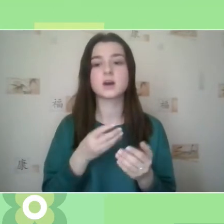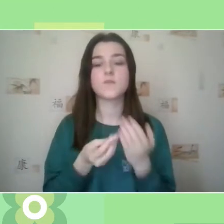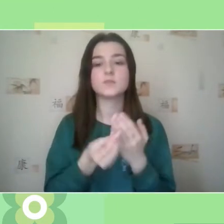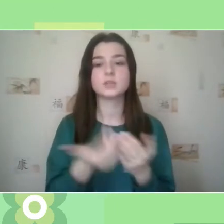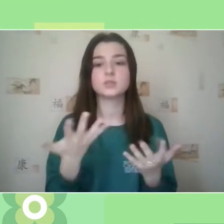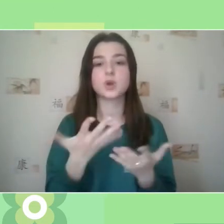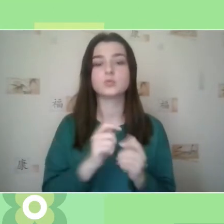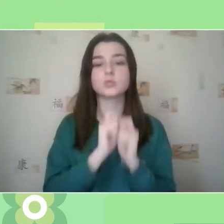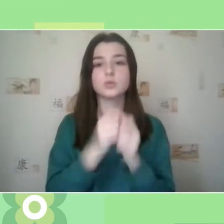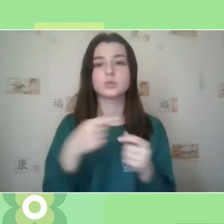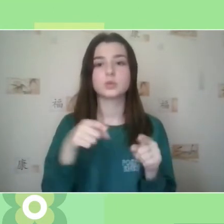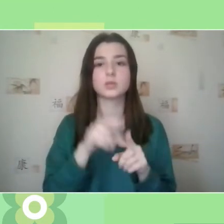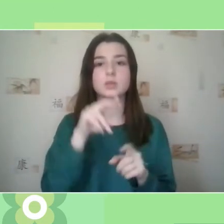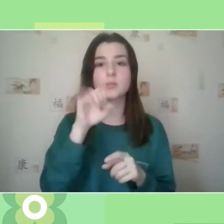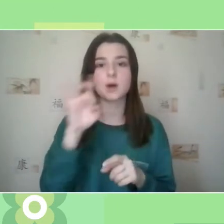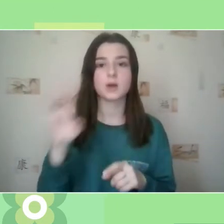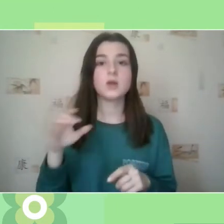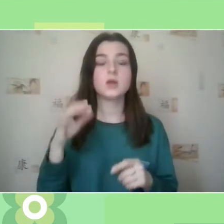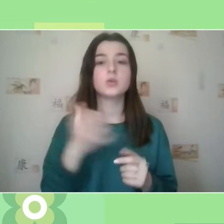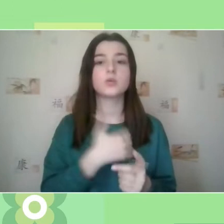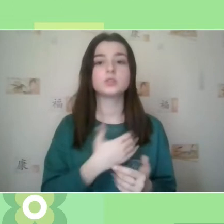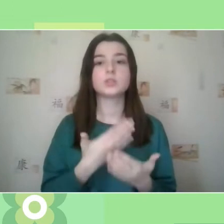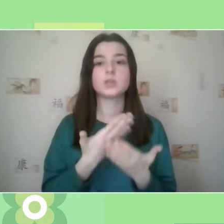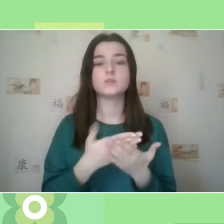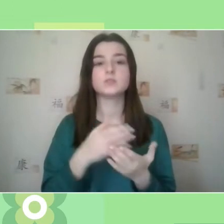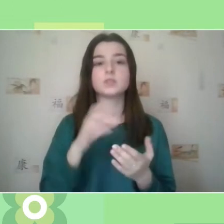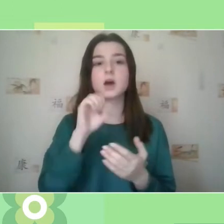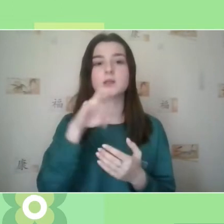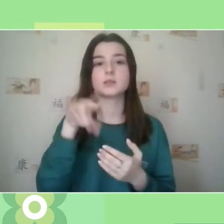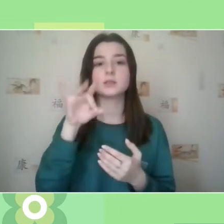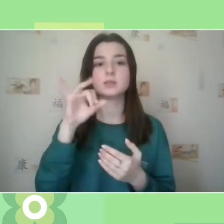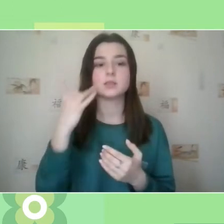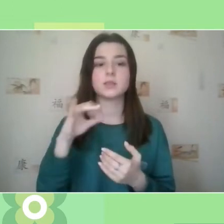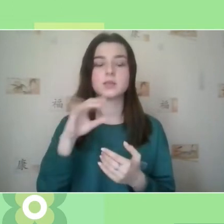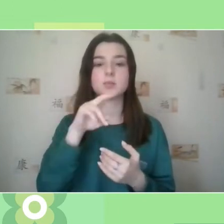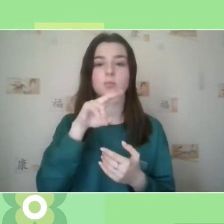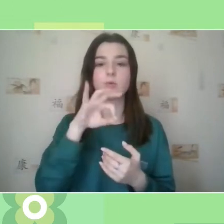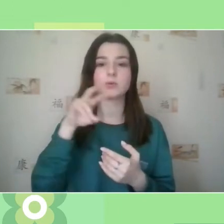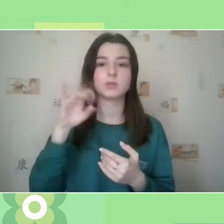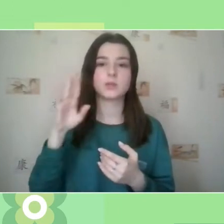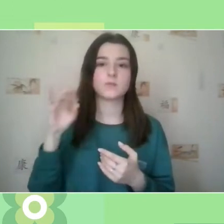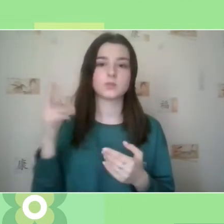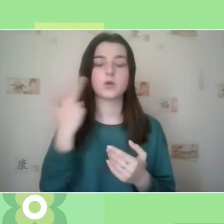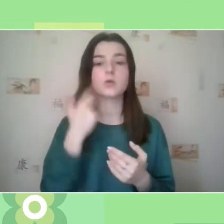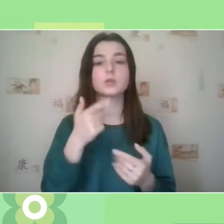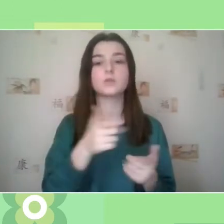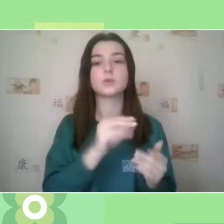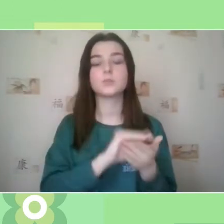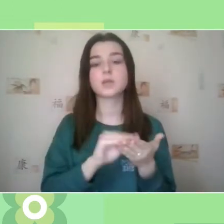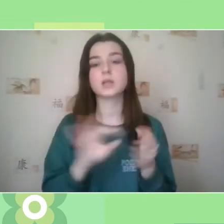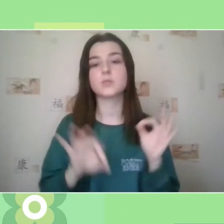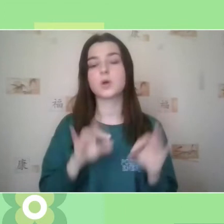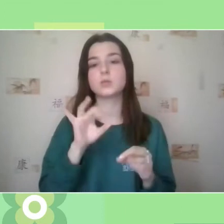нагороду, так званий перк. Так от, я хочу навести приклад, у нас Андрій Паливода, коли вони писали проект про велосипедну доріжку, закликали